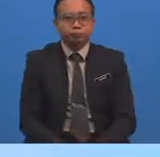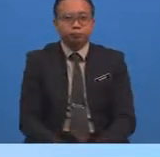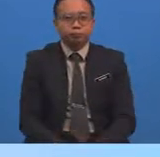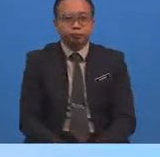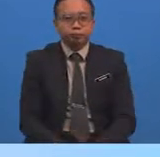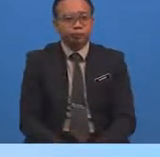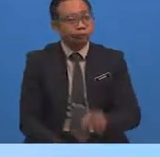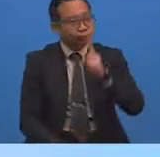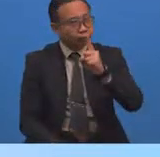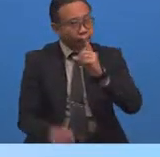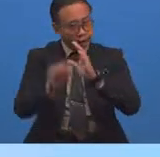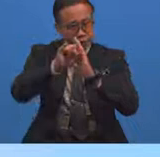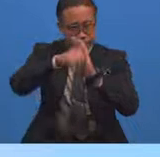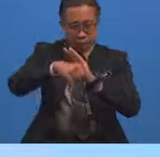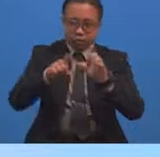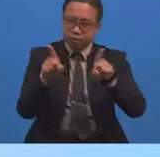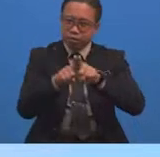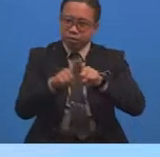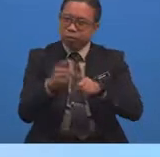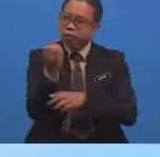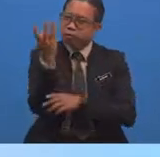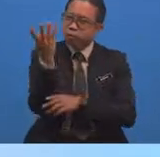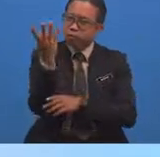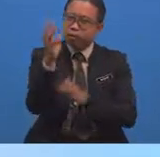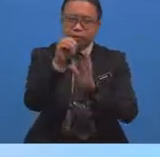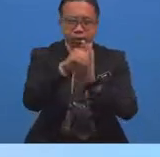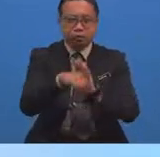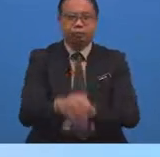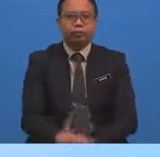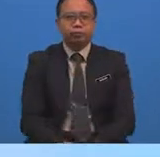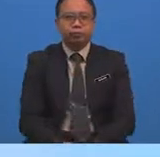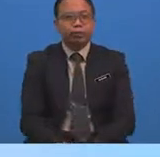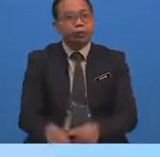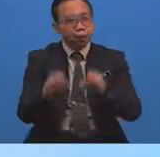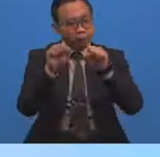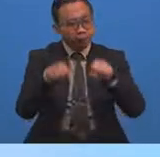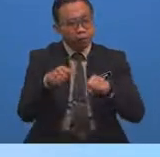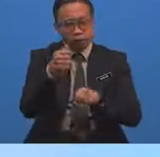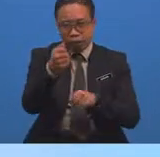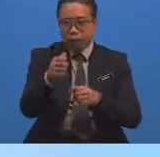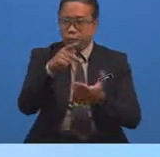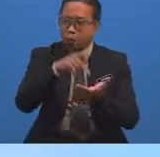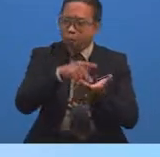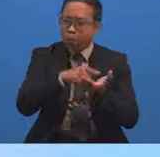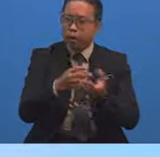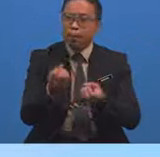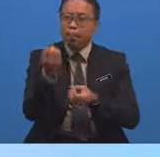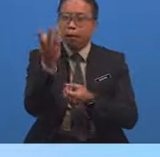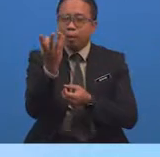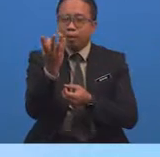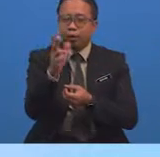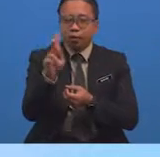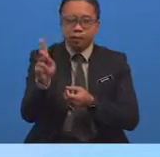satu jam bersamaan berapa memeya bunyikah kamu bilang berapakah